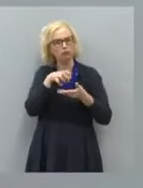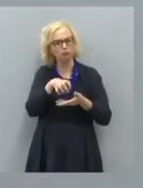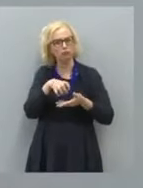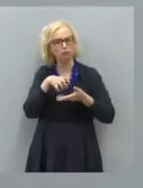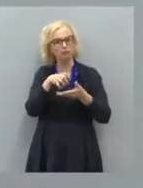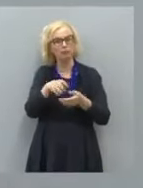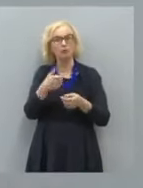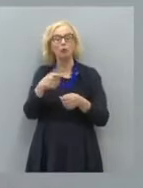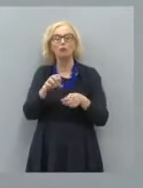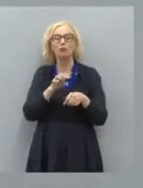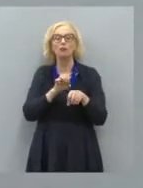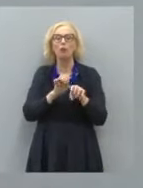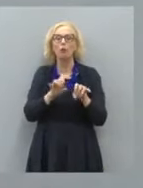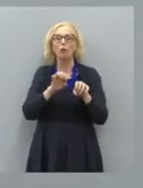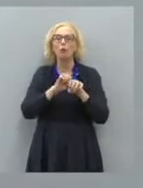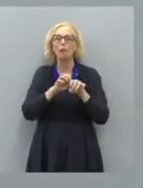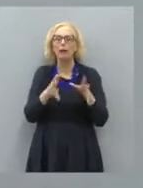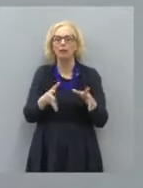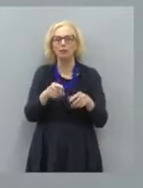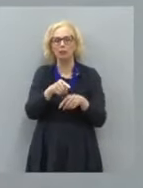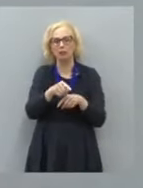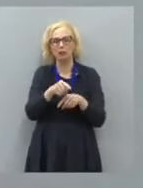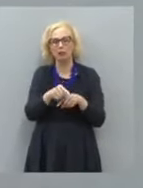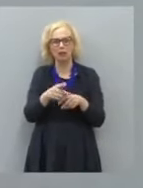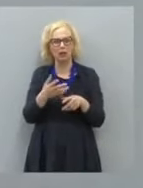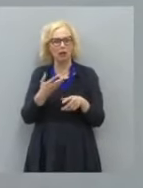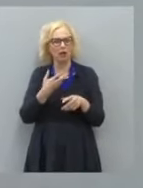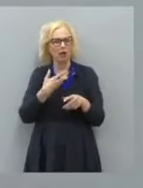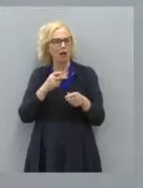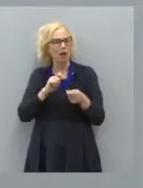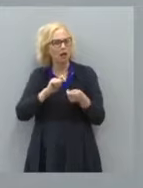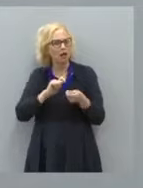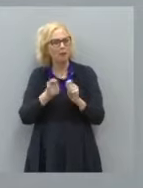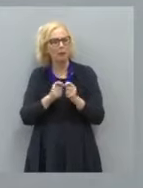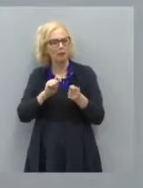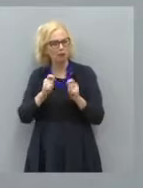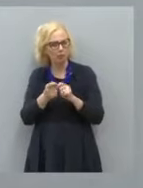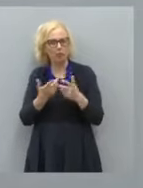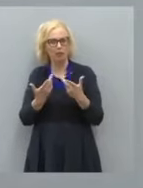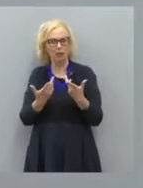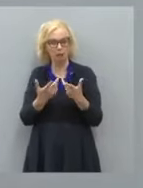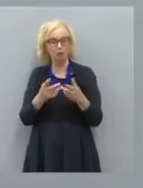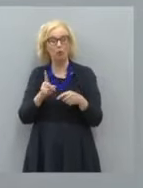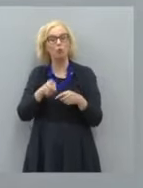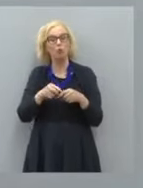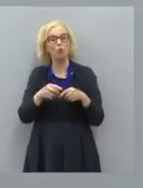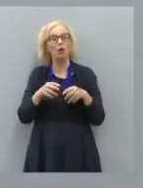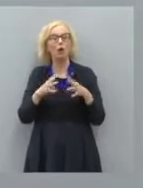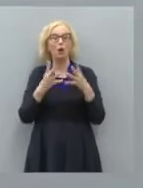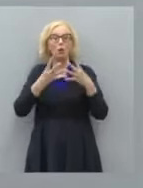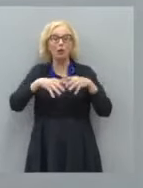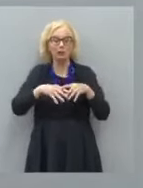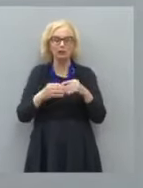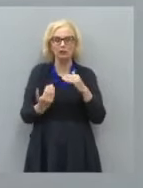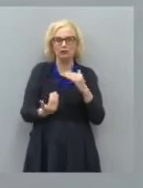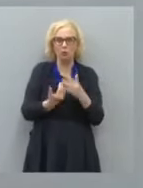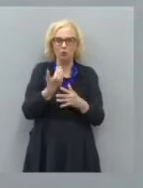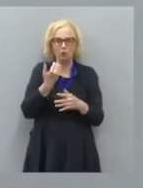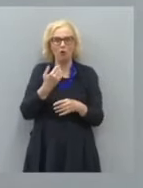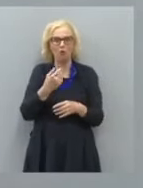pandemia ha portato anche a una revisione di tanti elementi e delle funzioni organizzative nuove